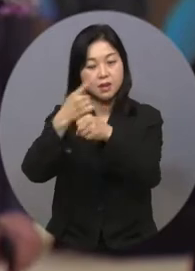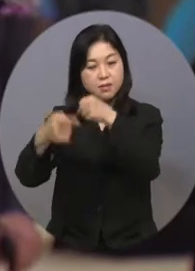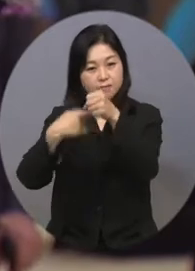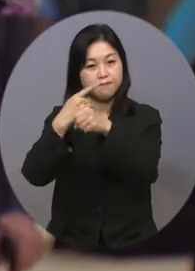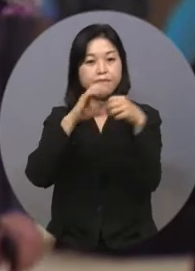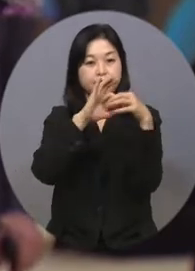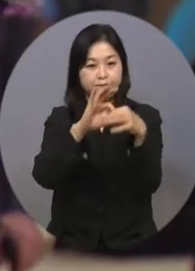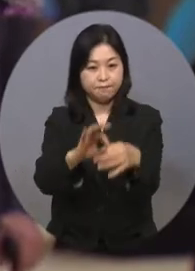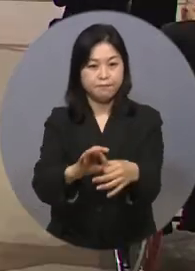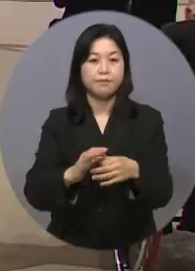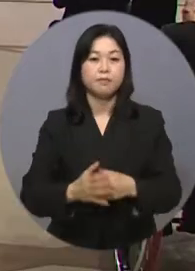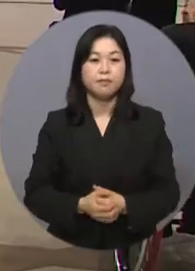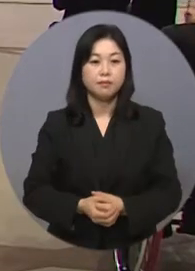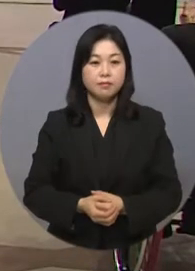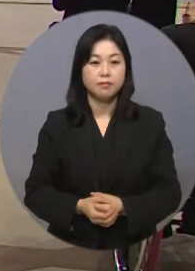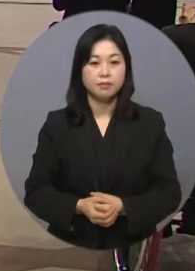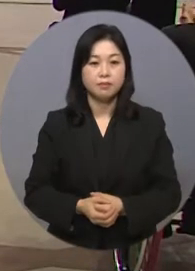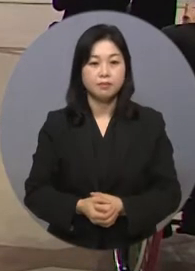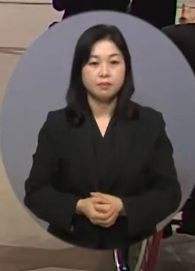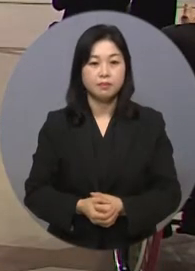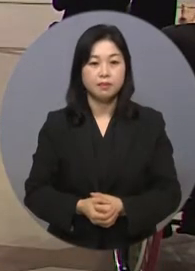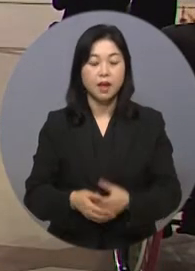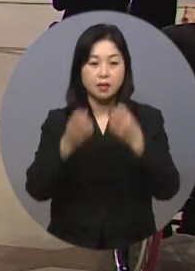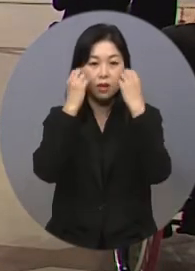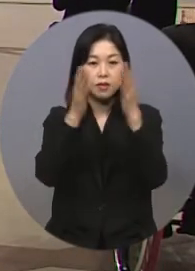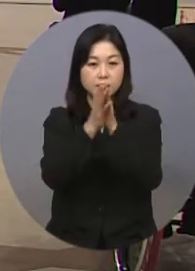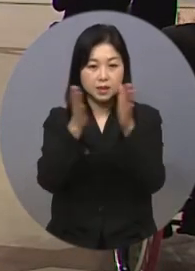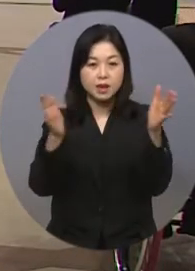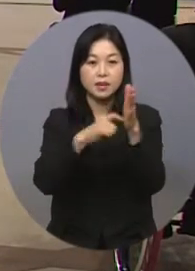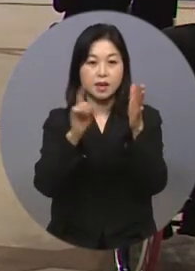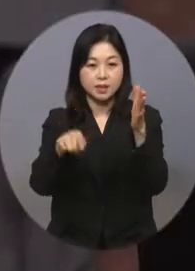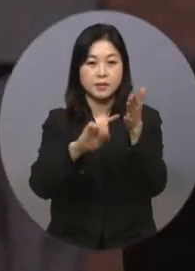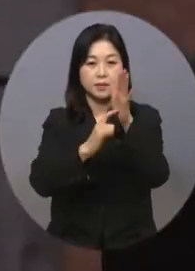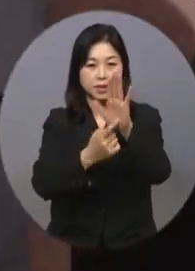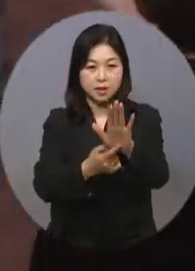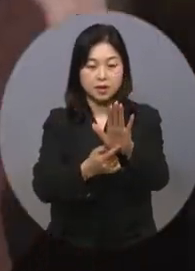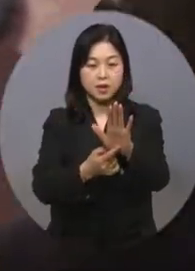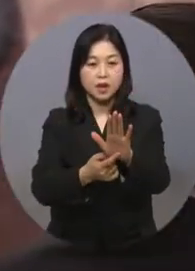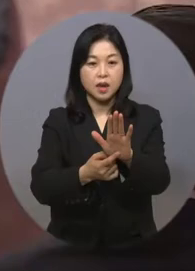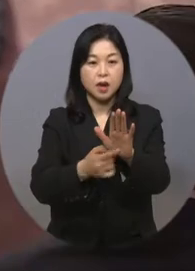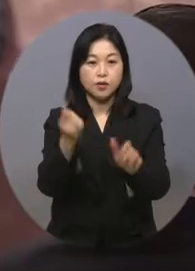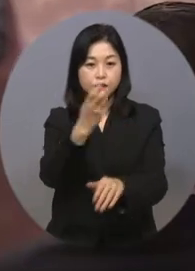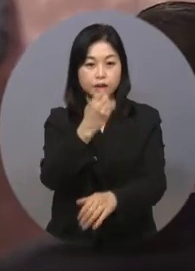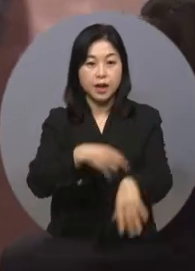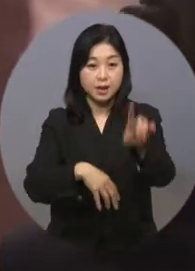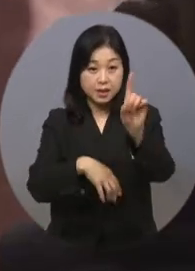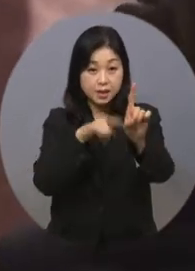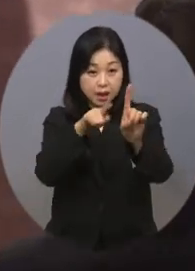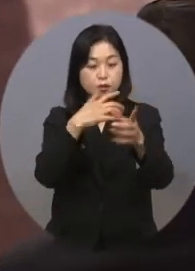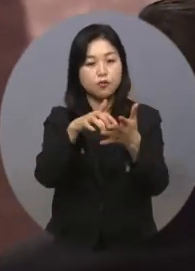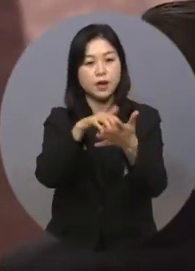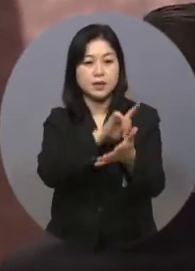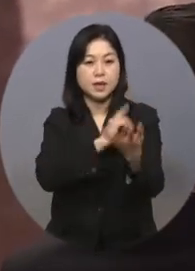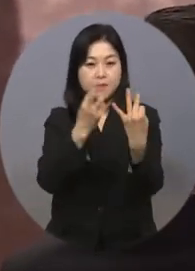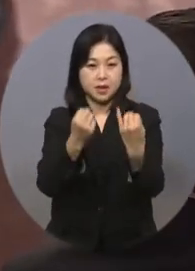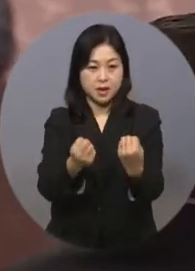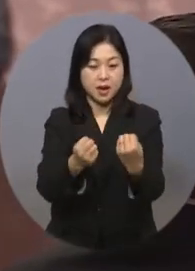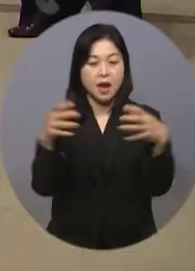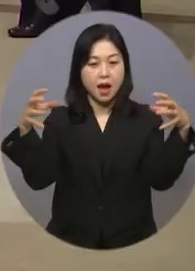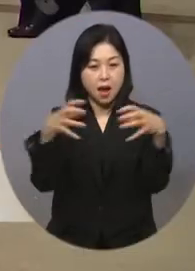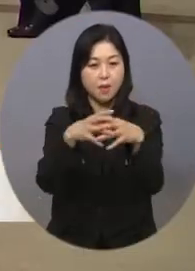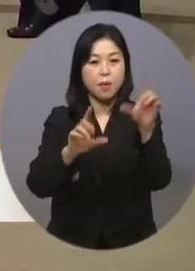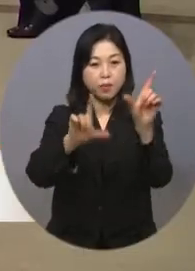있습니다. 특히 이날은 새로운 시작을 상징하는 숫자 1이 가장 많이 들어간 날로서 단합된